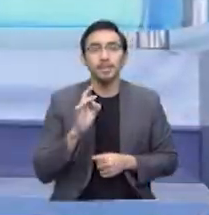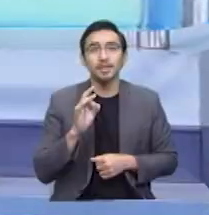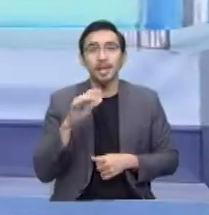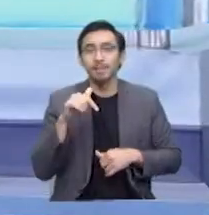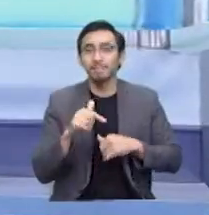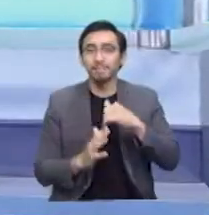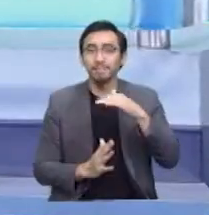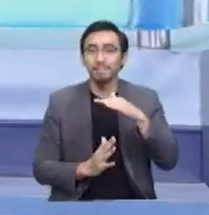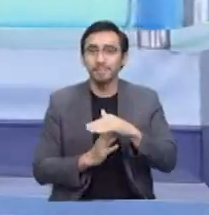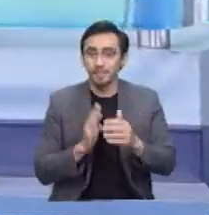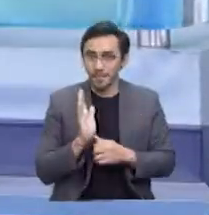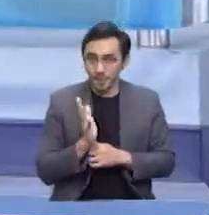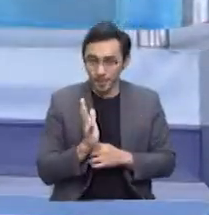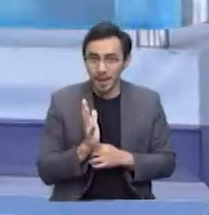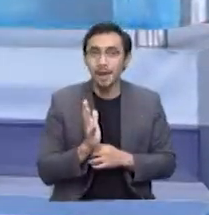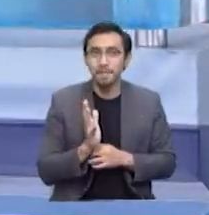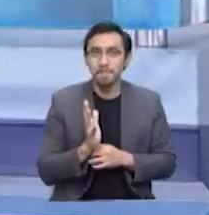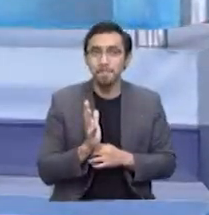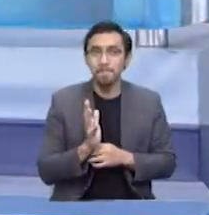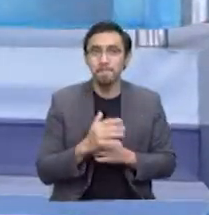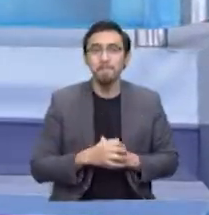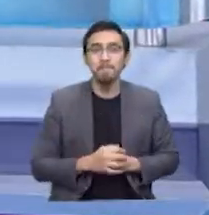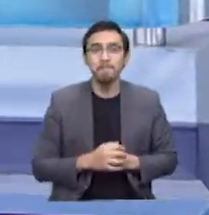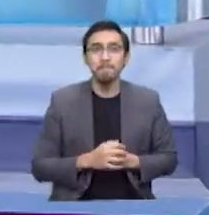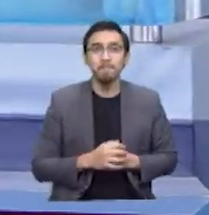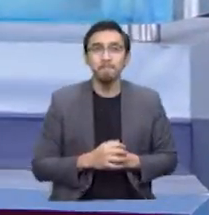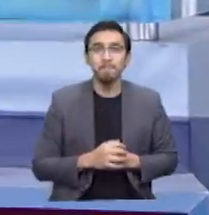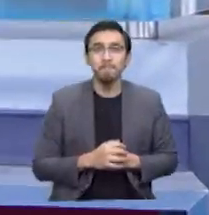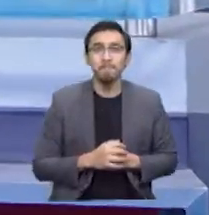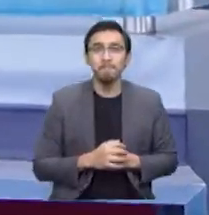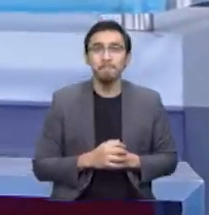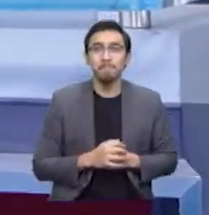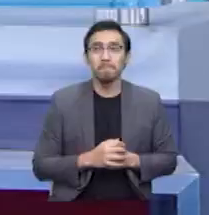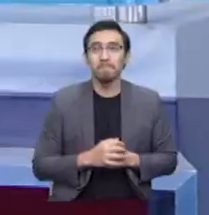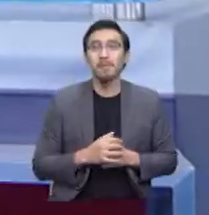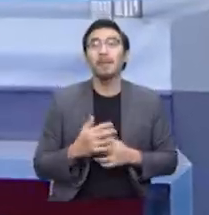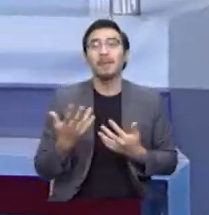Dan pemirsa, kami akhiri jumpa kita siang ini. Saya Rianka bersama kru yang bertugas mengucapkan